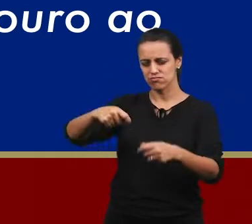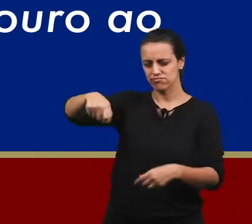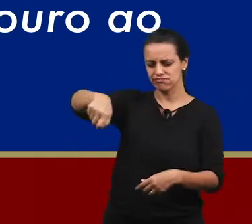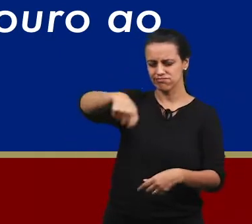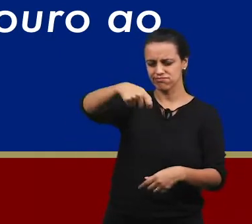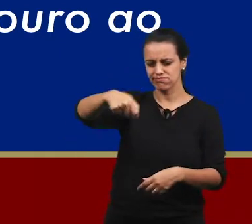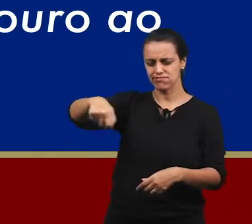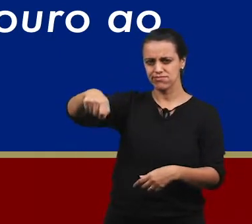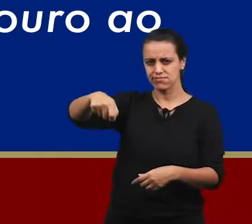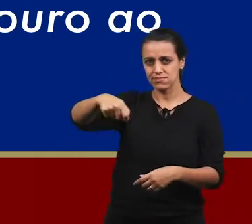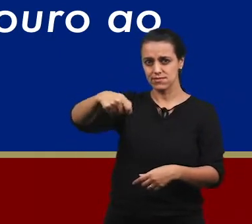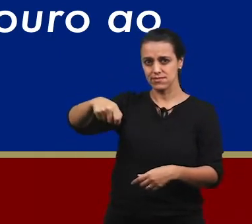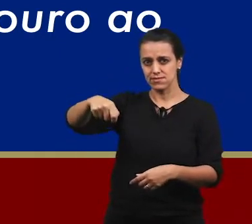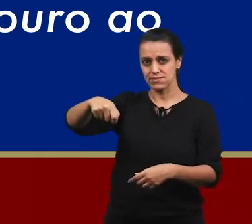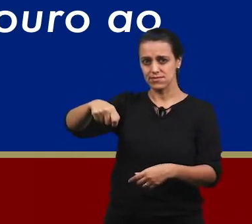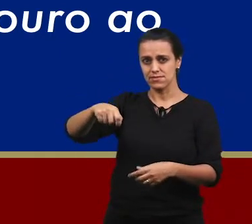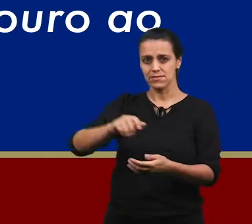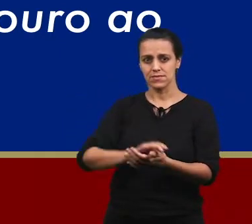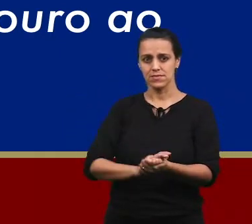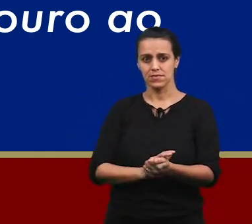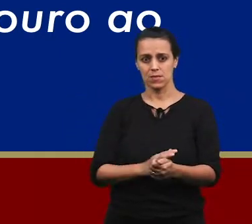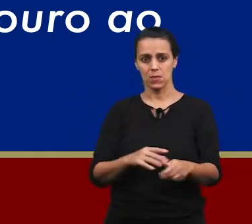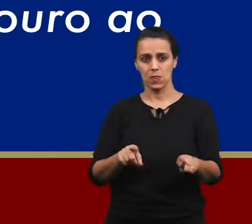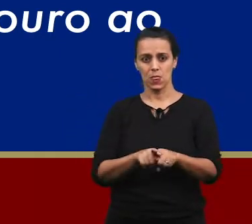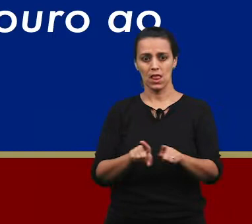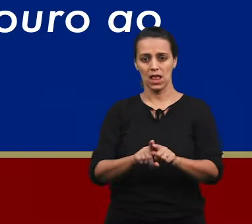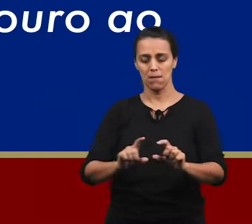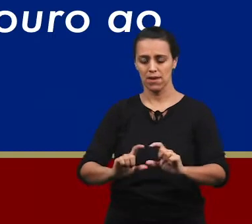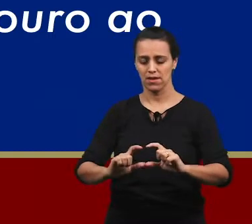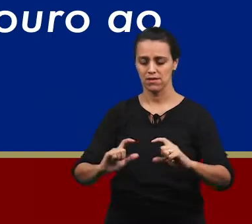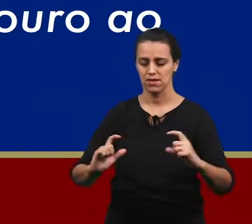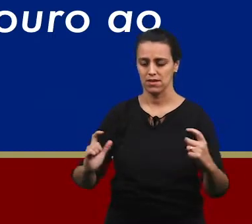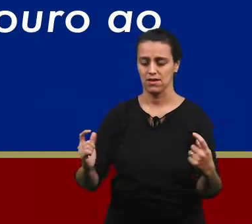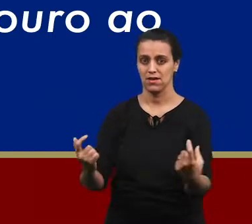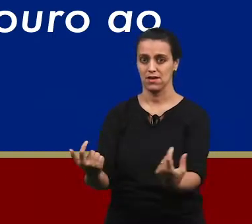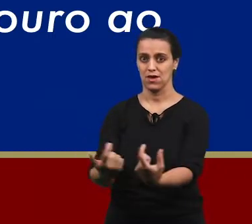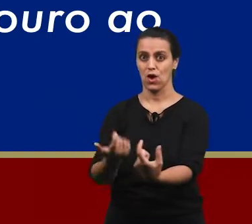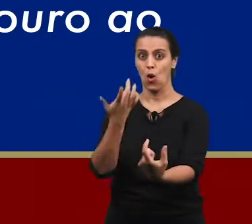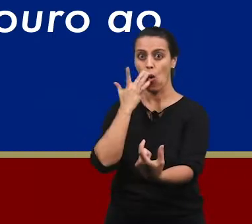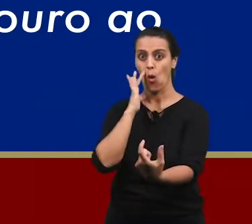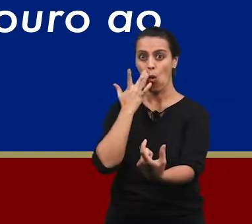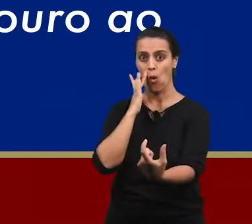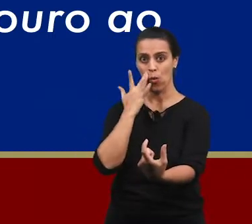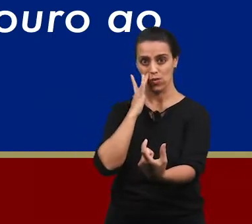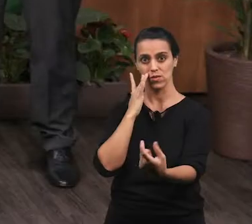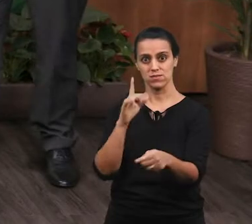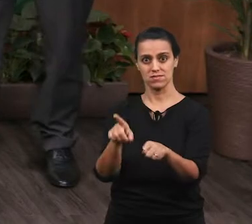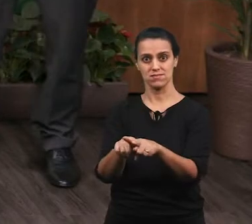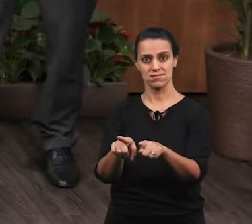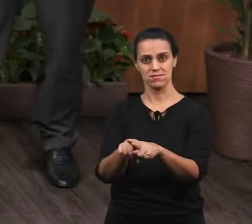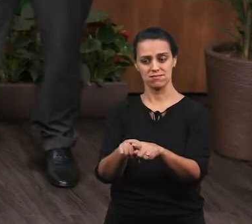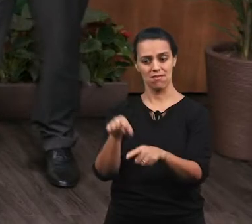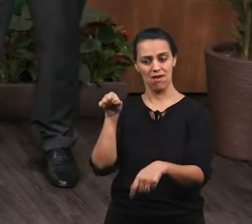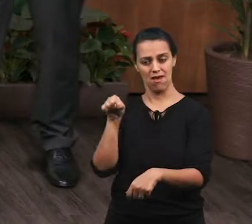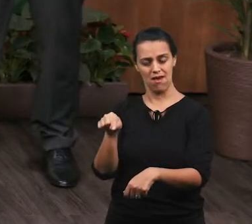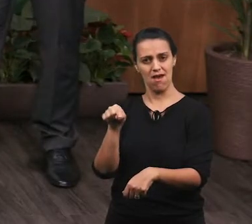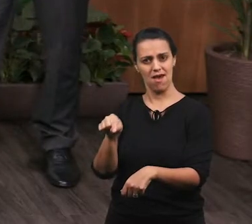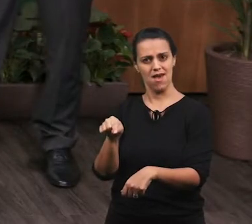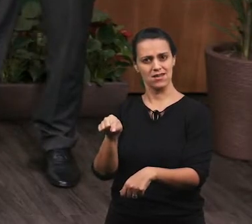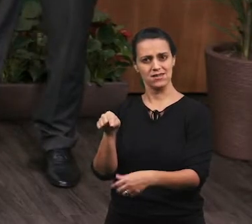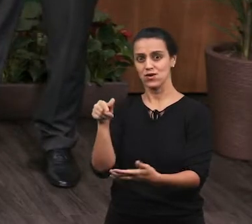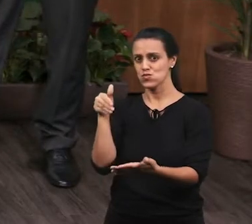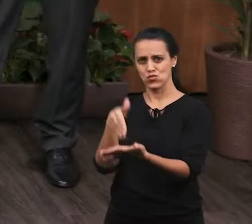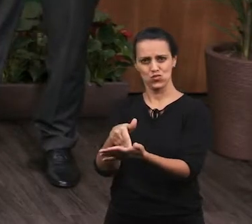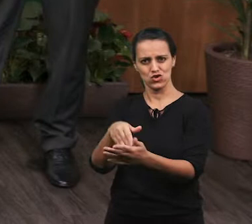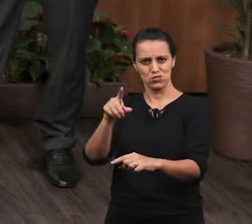четырехугольный, а вышина ему два локтя, и из него должны выходить роги его, обложи его чистым золотом, верх его и бока